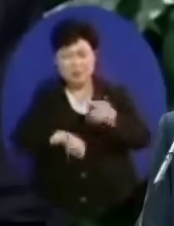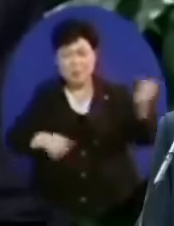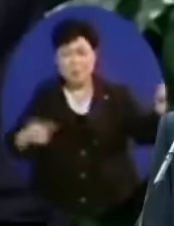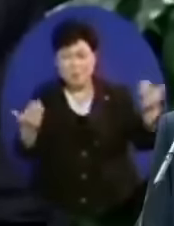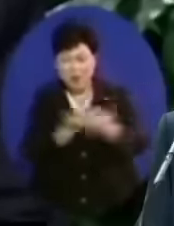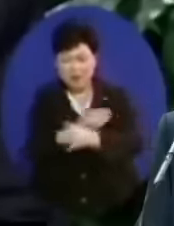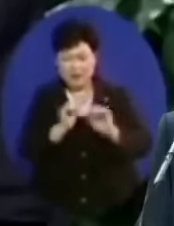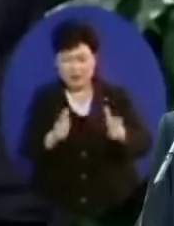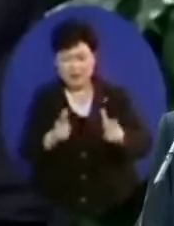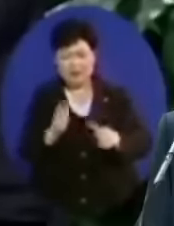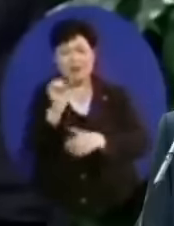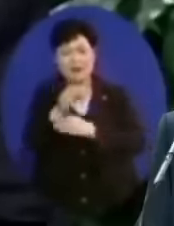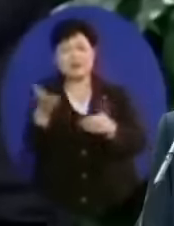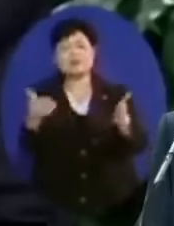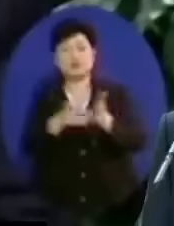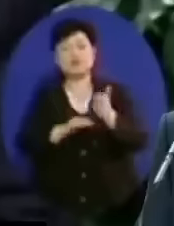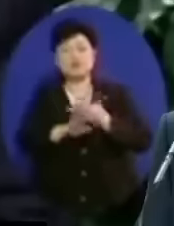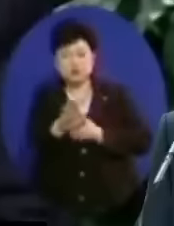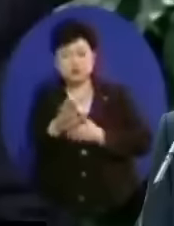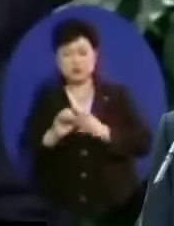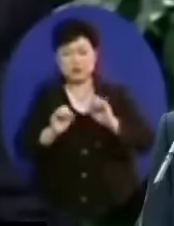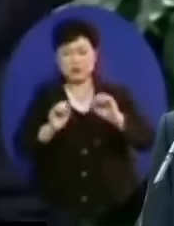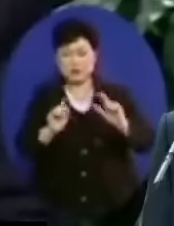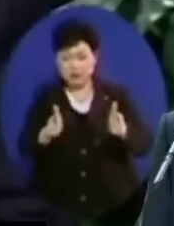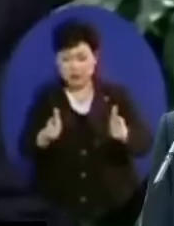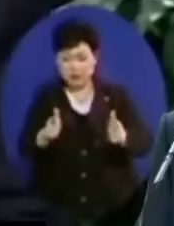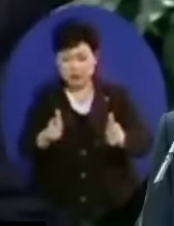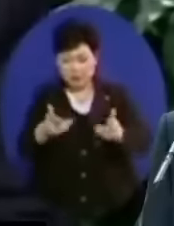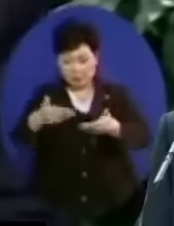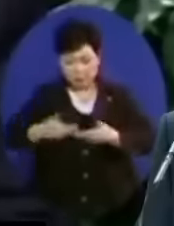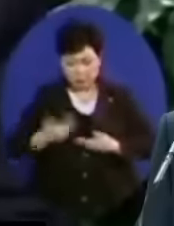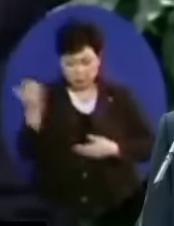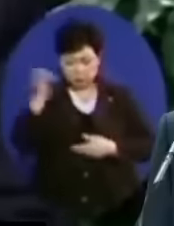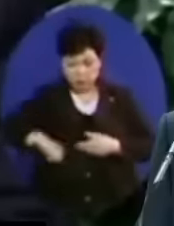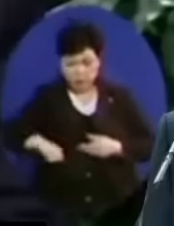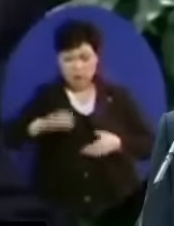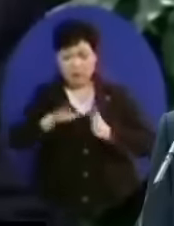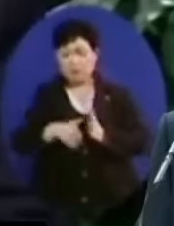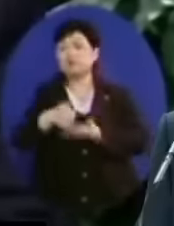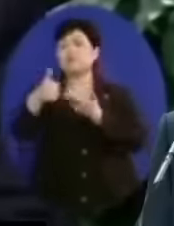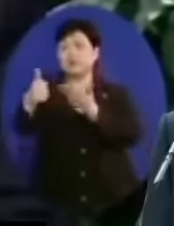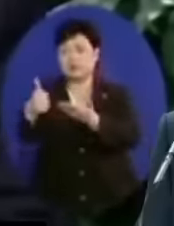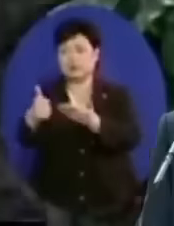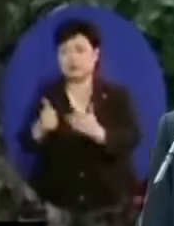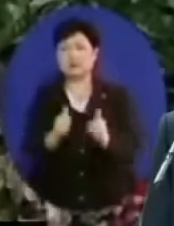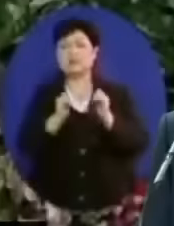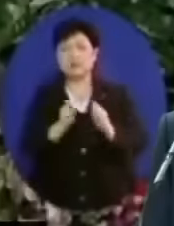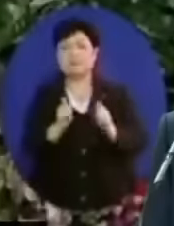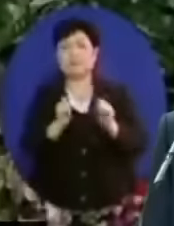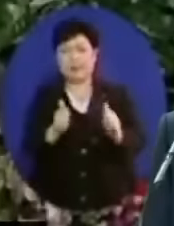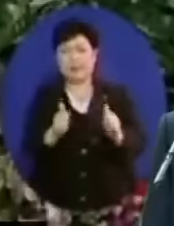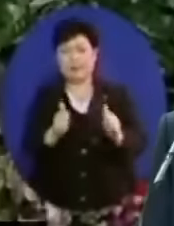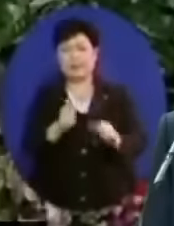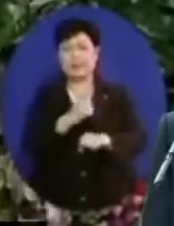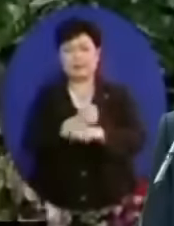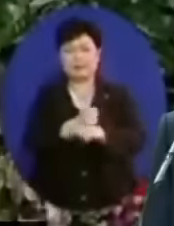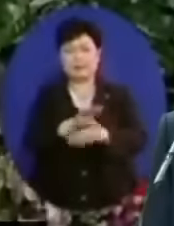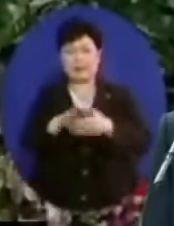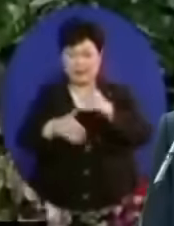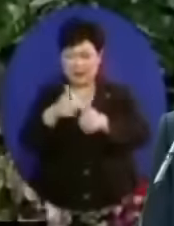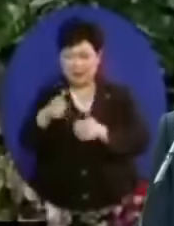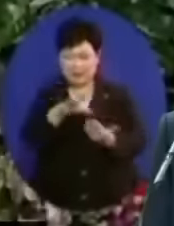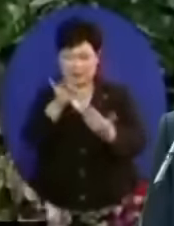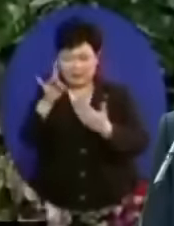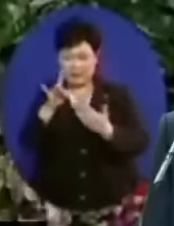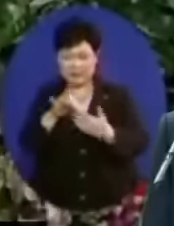기회를 주시고 그 기회를 갖고도 거역할 때 주님께서 심판하시는 것입니다. 하나님이